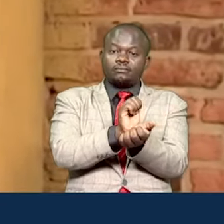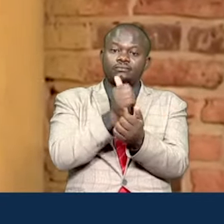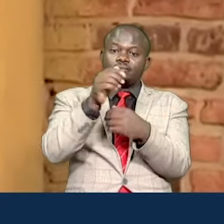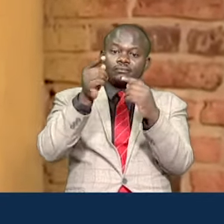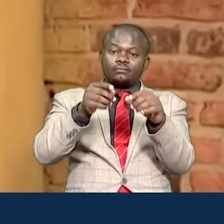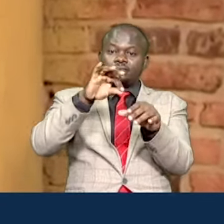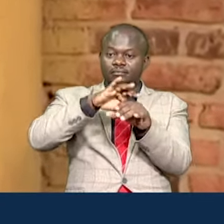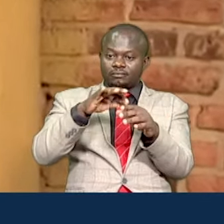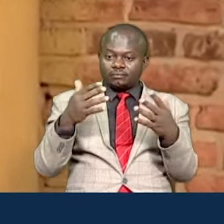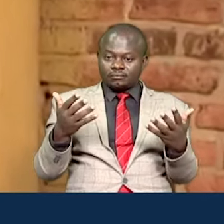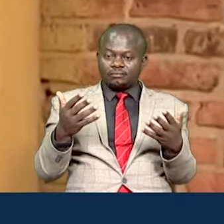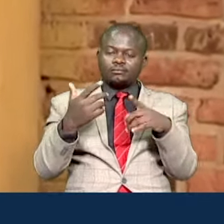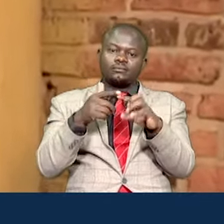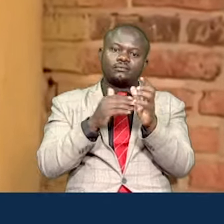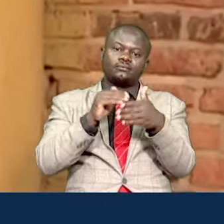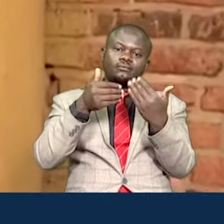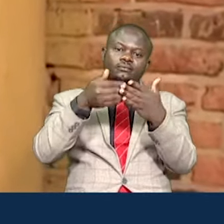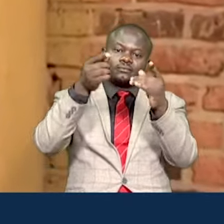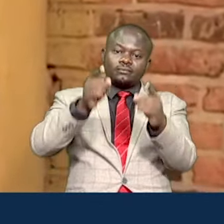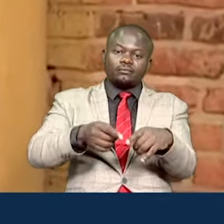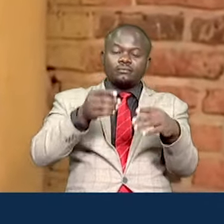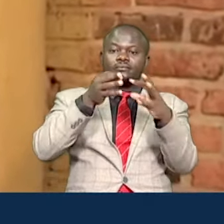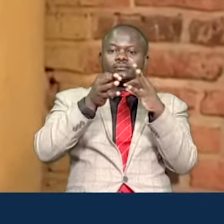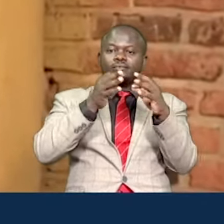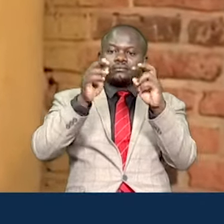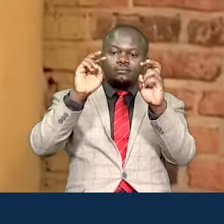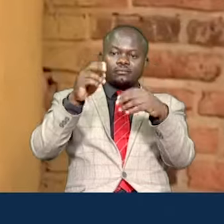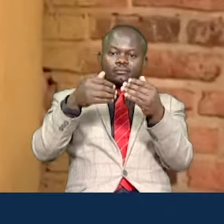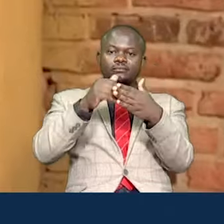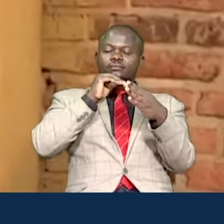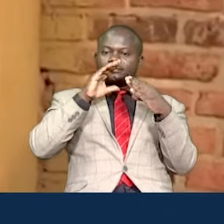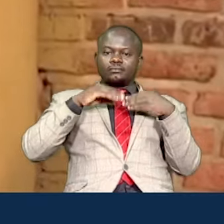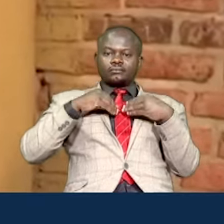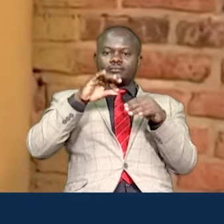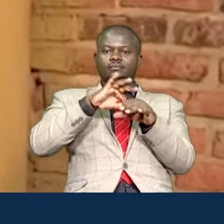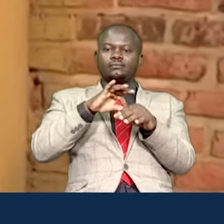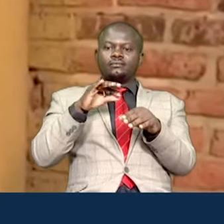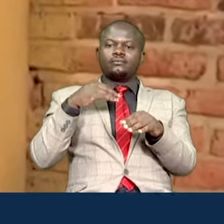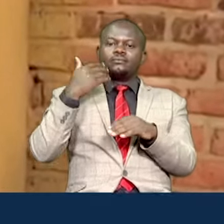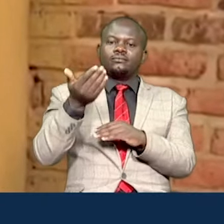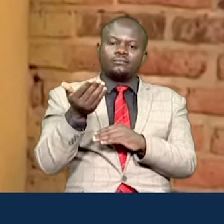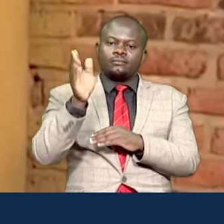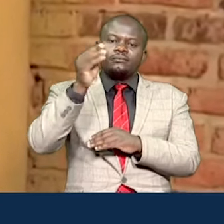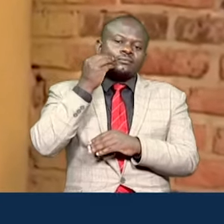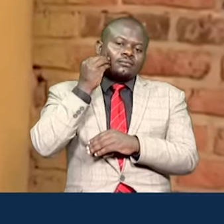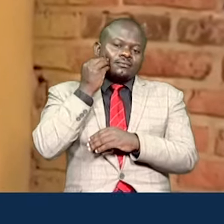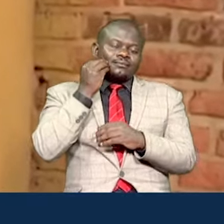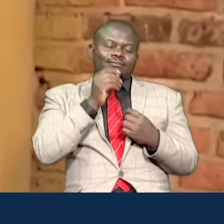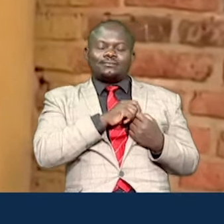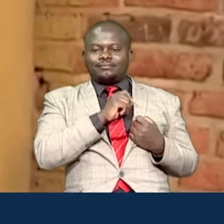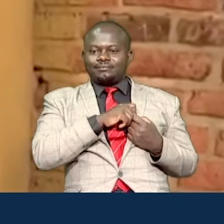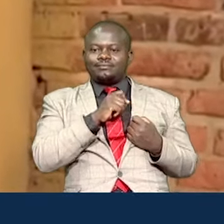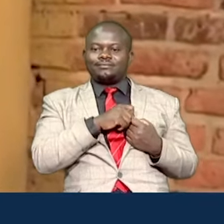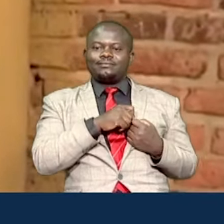bari gutore ariko bagera bagasaba bagasobanurirwa ko batemerewe gutora batashye bababaye rero n'agahinda